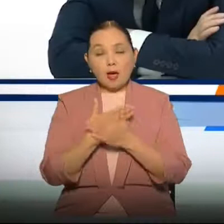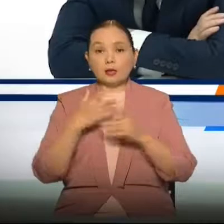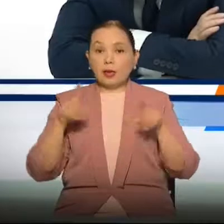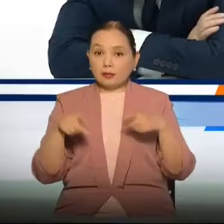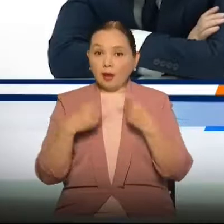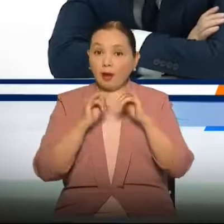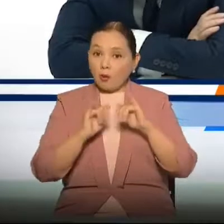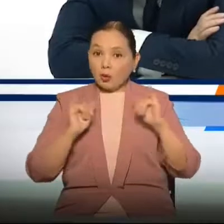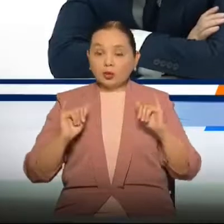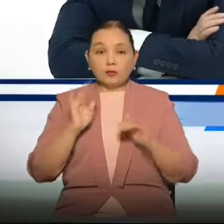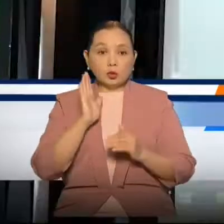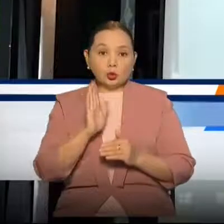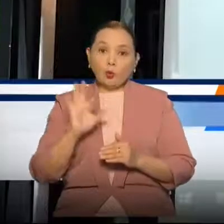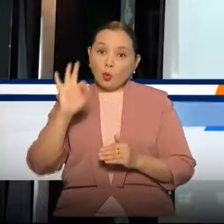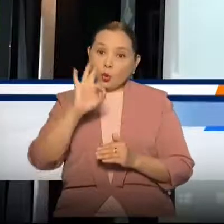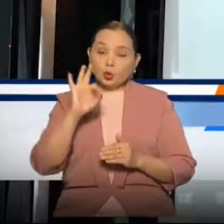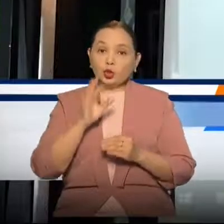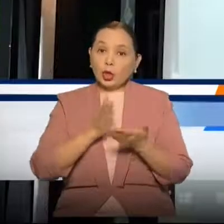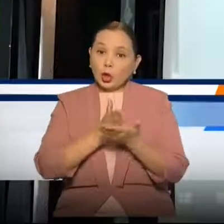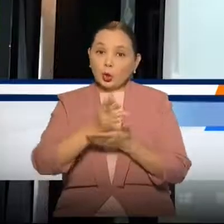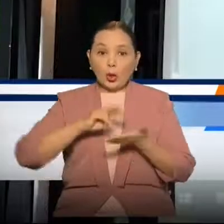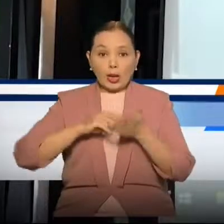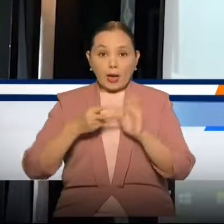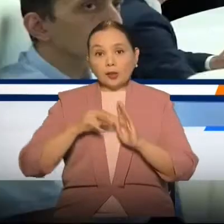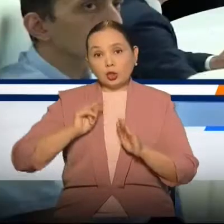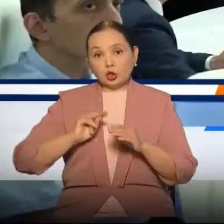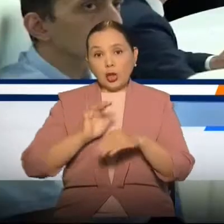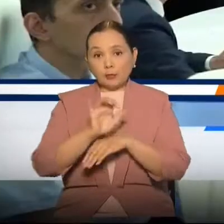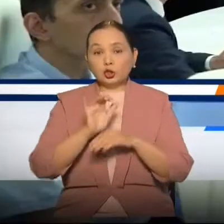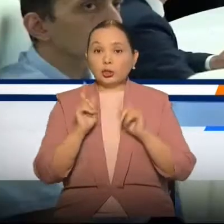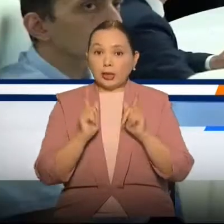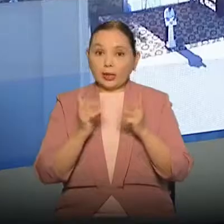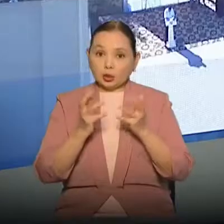takomillashtirish va rivojlantirish bo'yicha yo'l xaritasini ishlab chiqishga kelishib olindi.